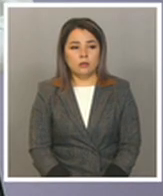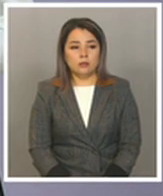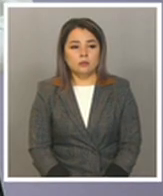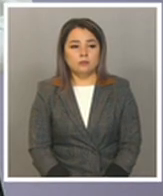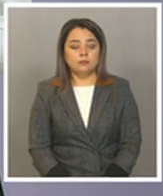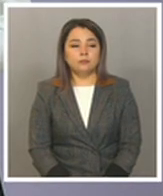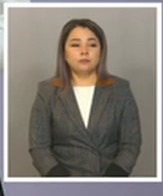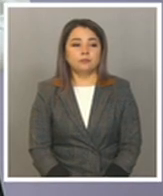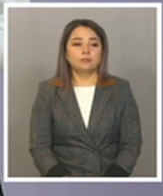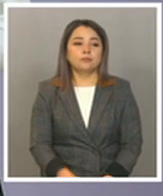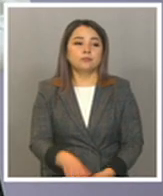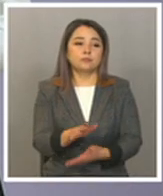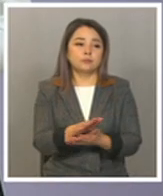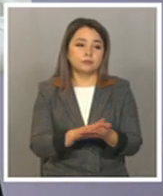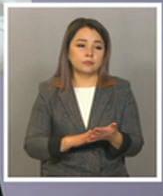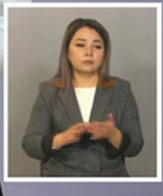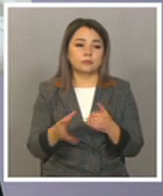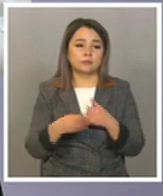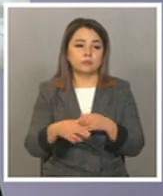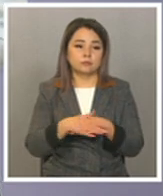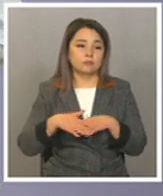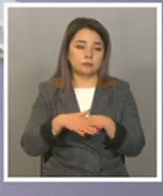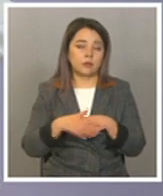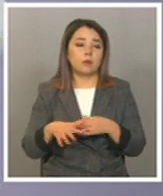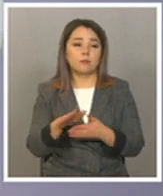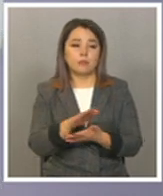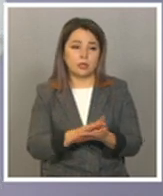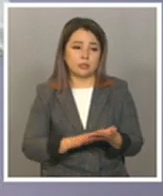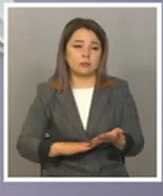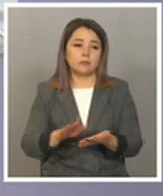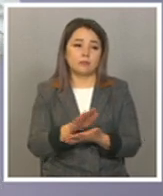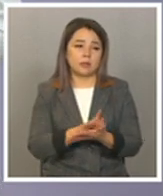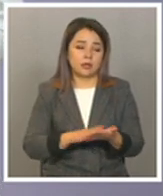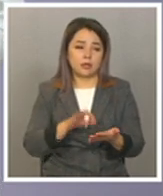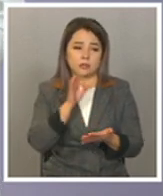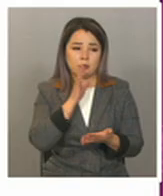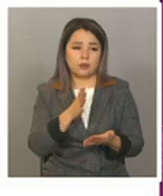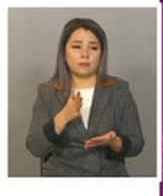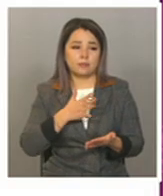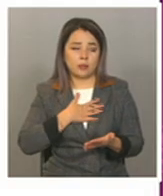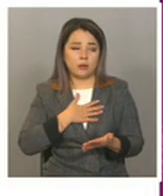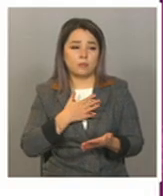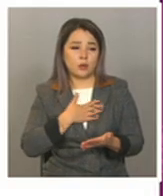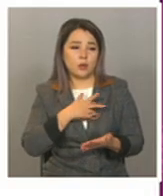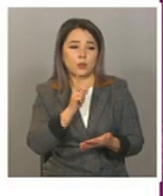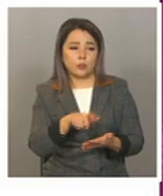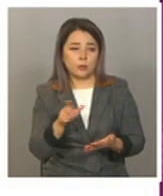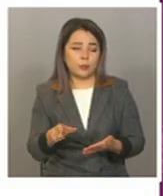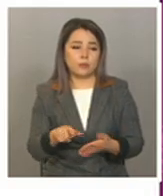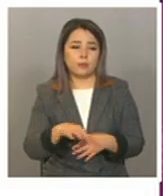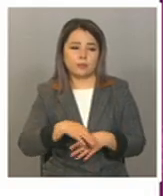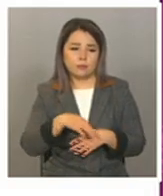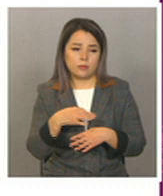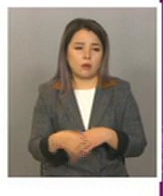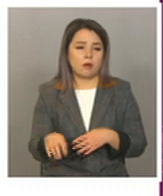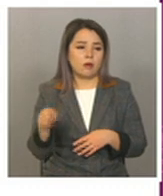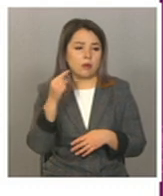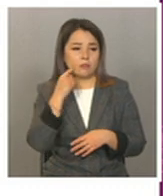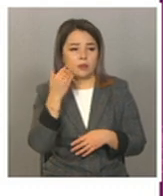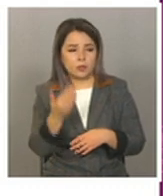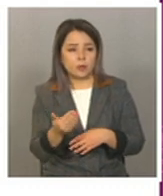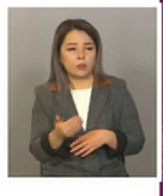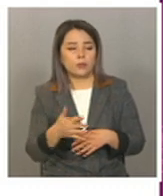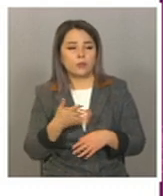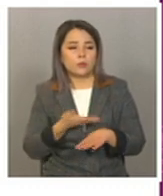Прости, Земля, прости, прости. Мы, люди, так тебя обидели. Груз совести